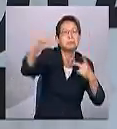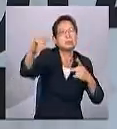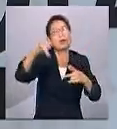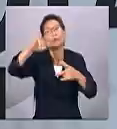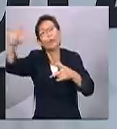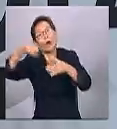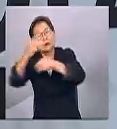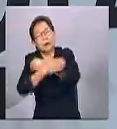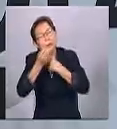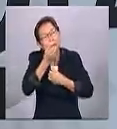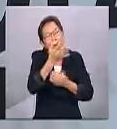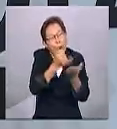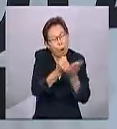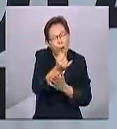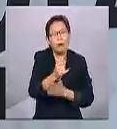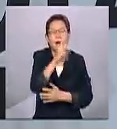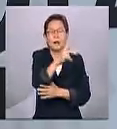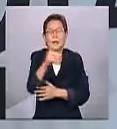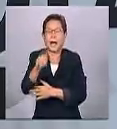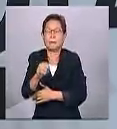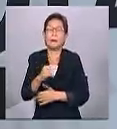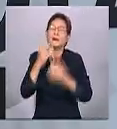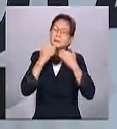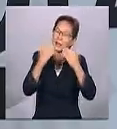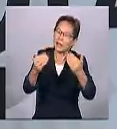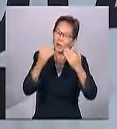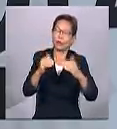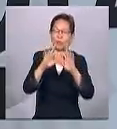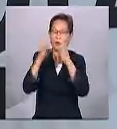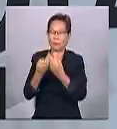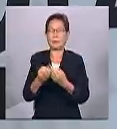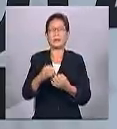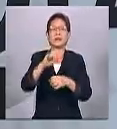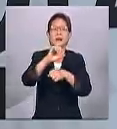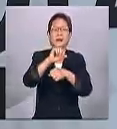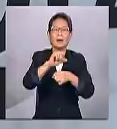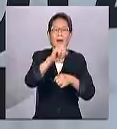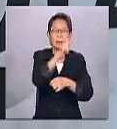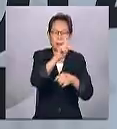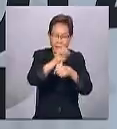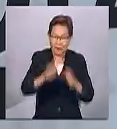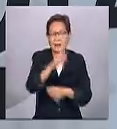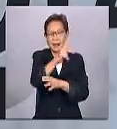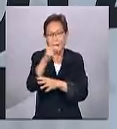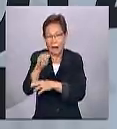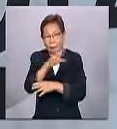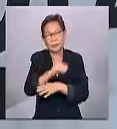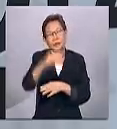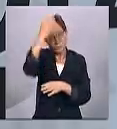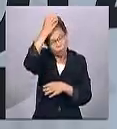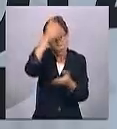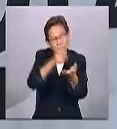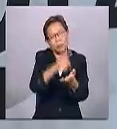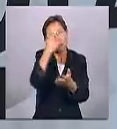Kesihatan Malaysia amat menghargai ahli keluarga, anggota kesihatan dan barisan hadapan atas sokongan yang diberikan kepada